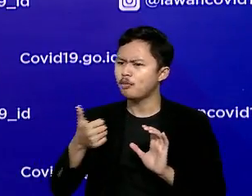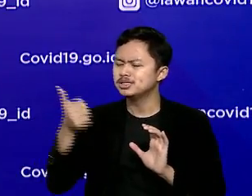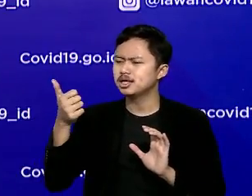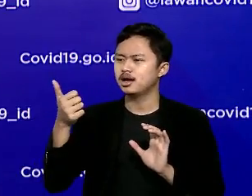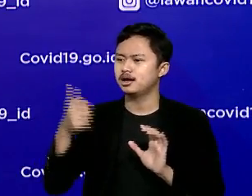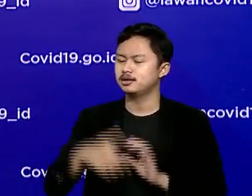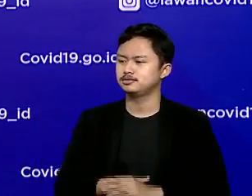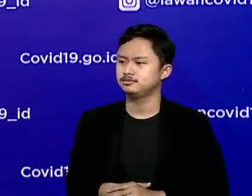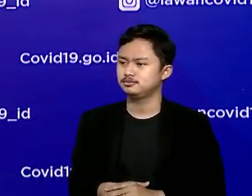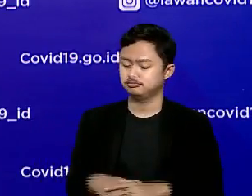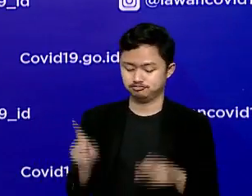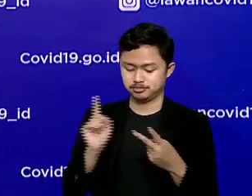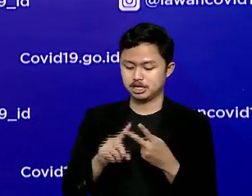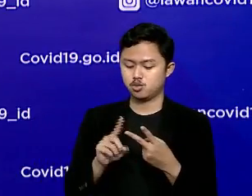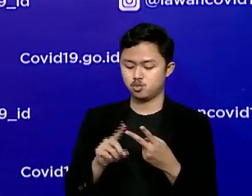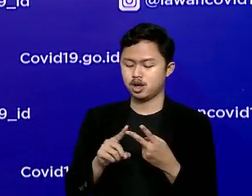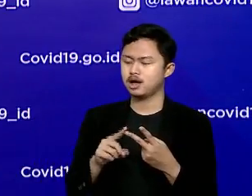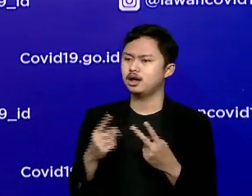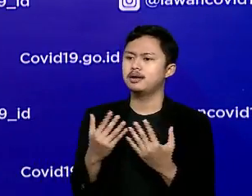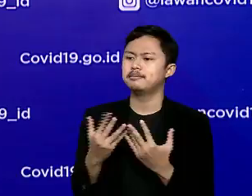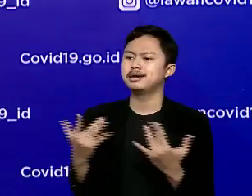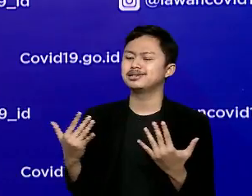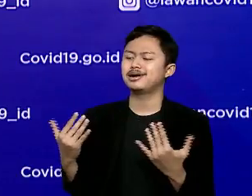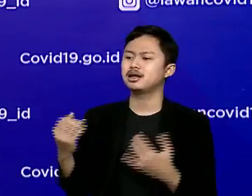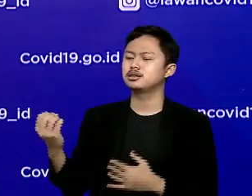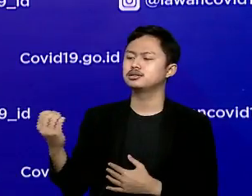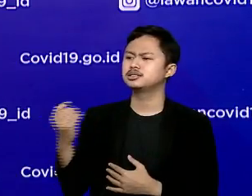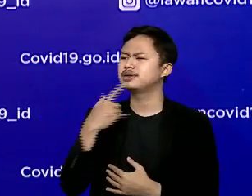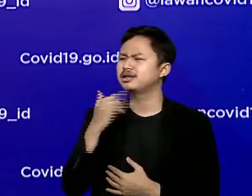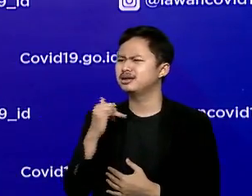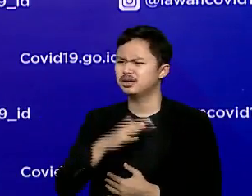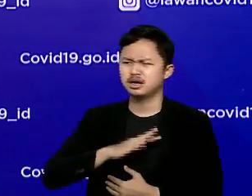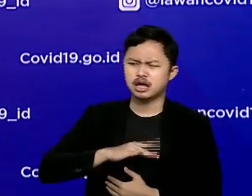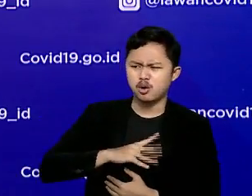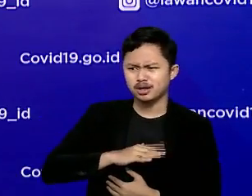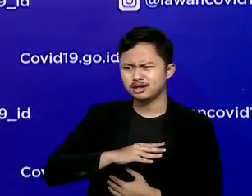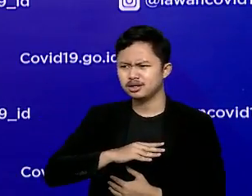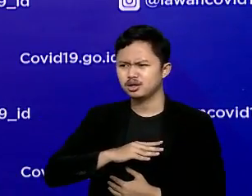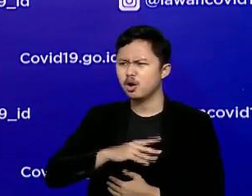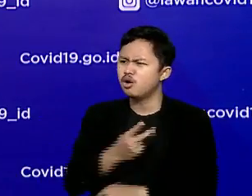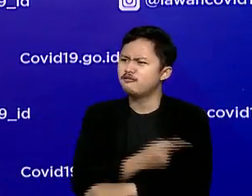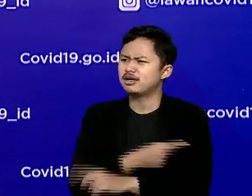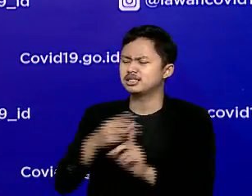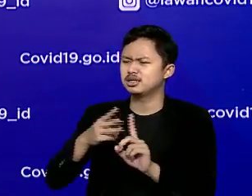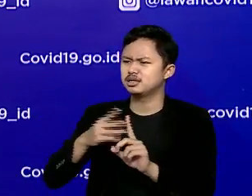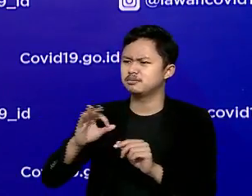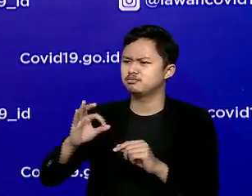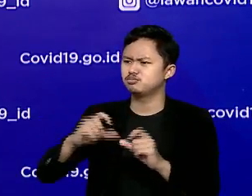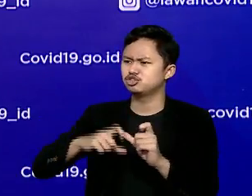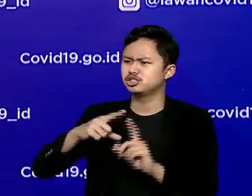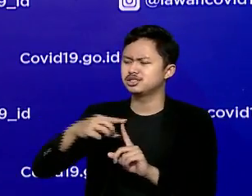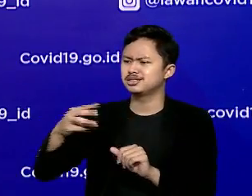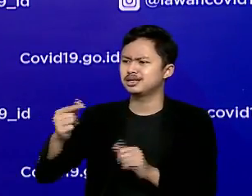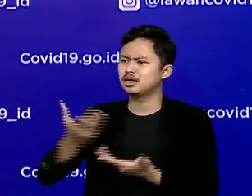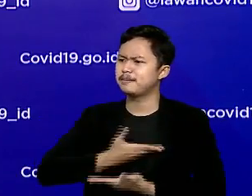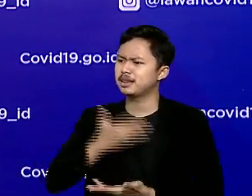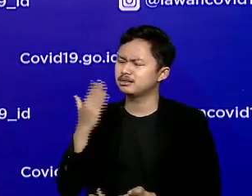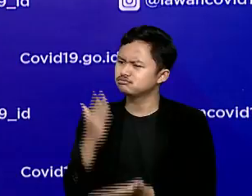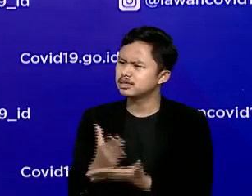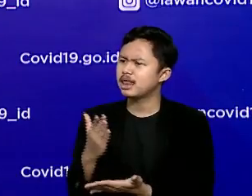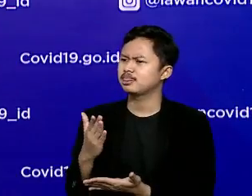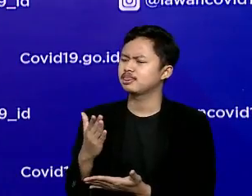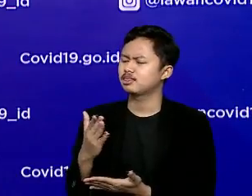bisa terjadi? Lalu ada juga masyarakat yang mengeluhkan vaksin booster yang cukup terlambat diberikan. Bagaimana tanggapan